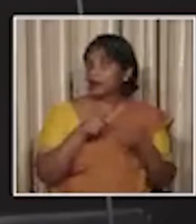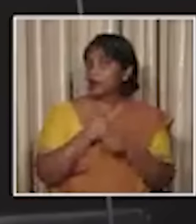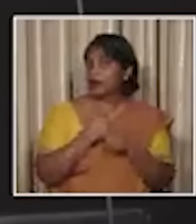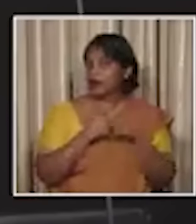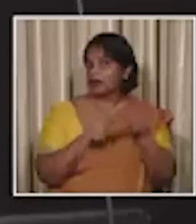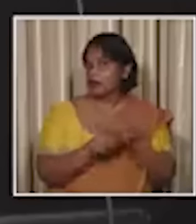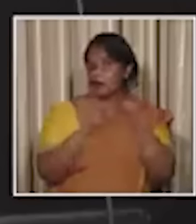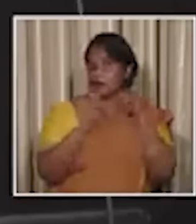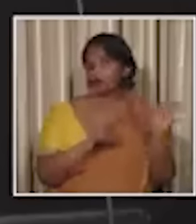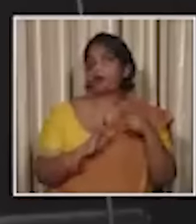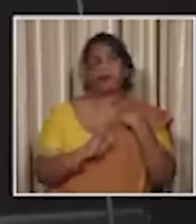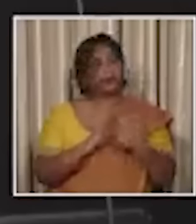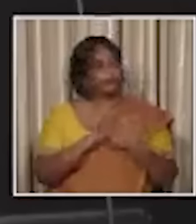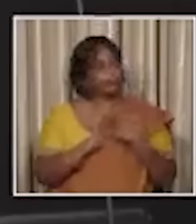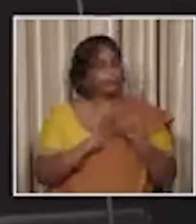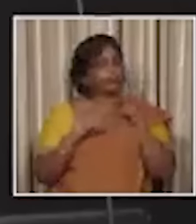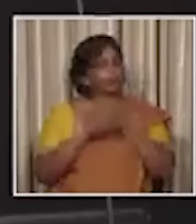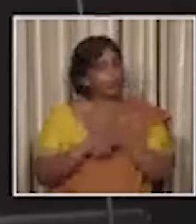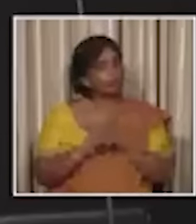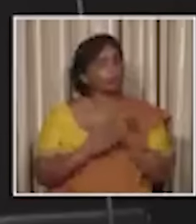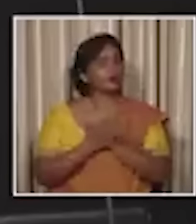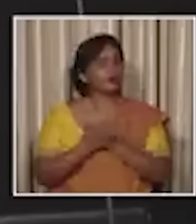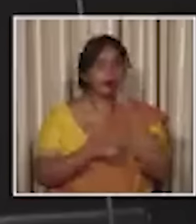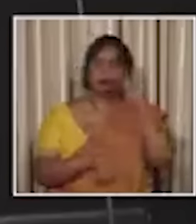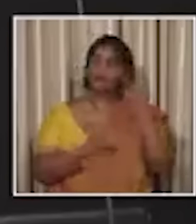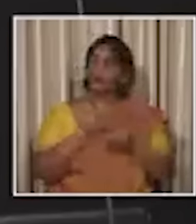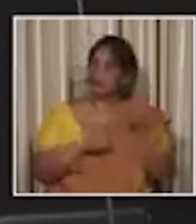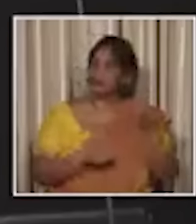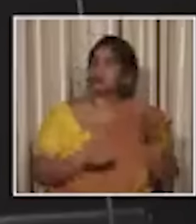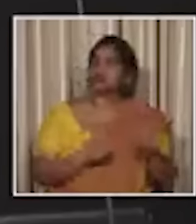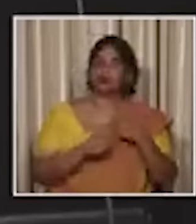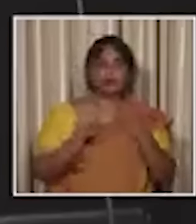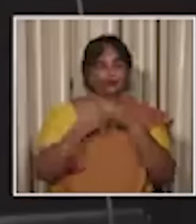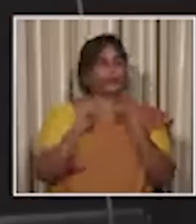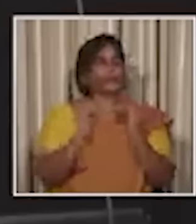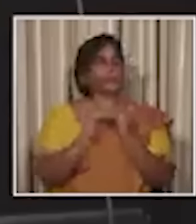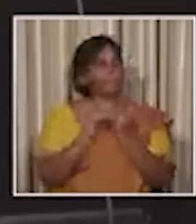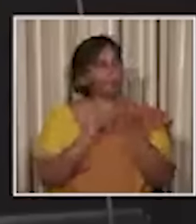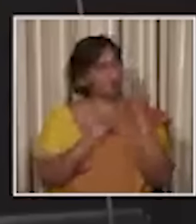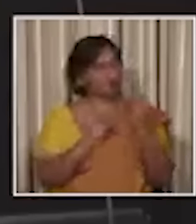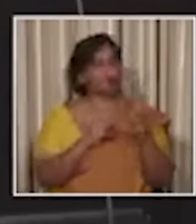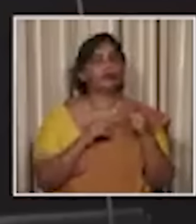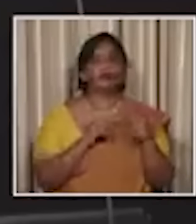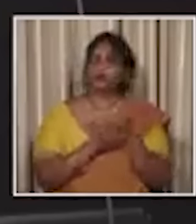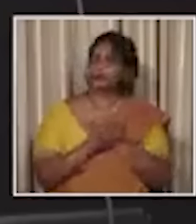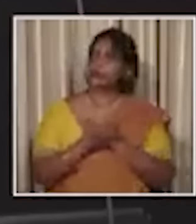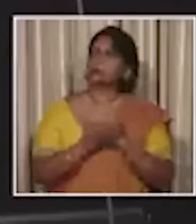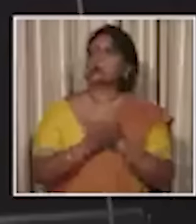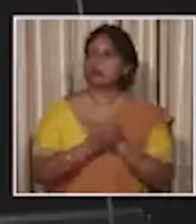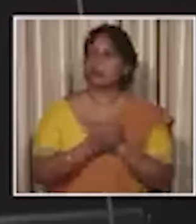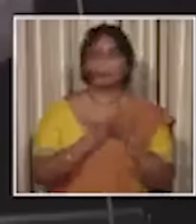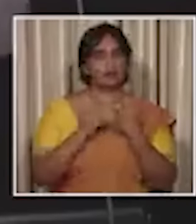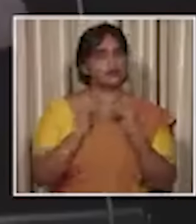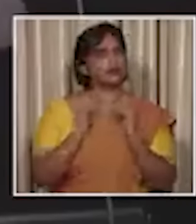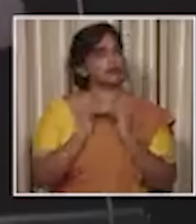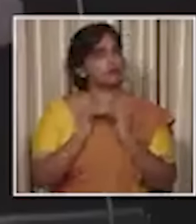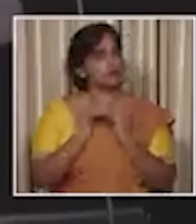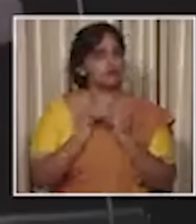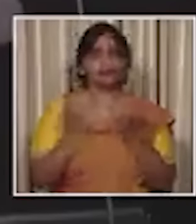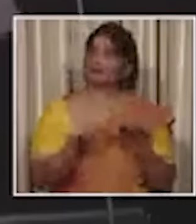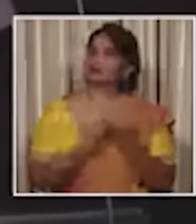அனைத்து இனங்களையும் அது கவர்ந்து செல்லக்கூடியதாக, அனைத்து இனங்களையும் அரவணைத்து செல்லக்கூடியதாக சட்டம் இருக்க வேண்டும். இல்லையானால் அது சட்டம்